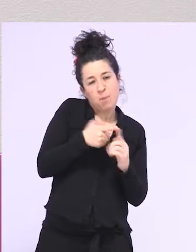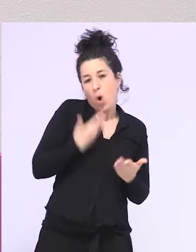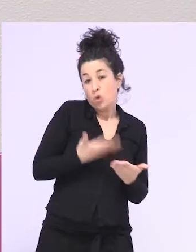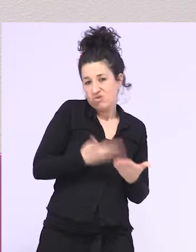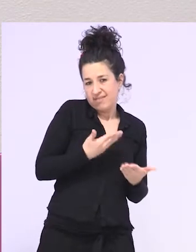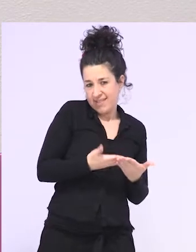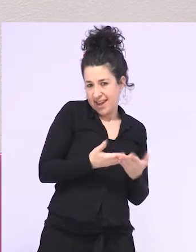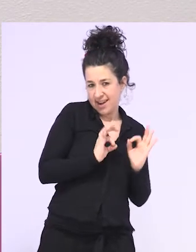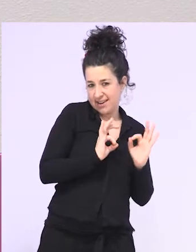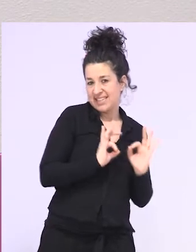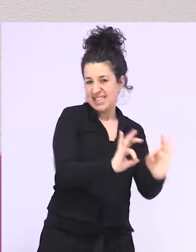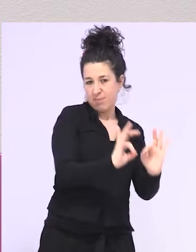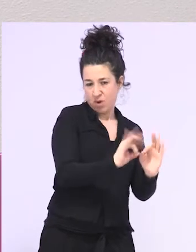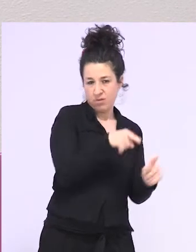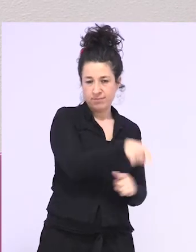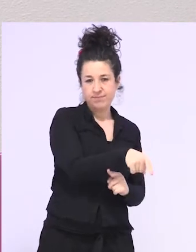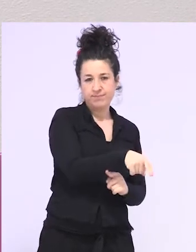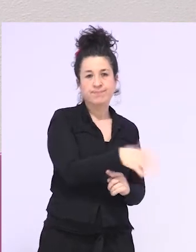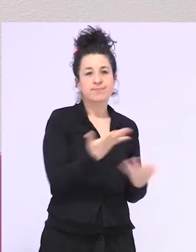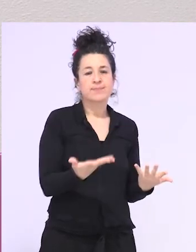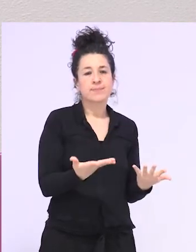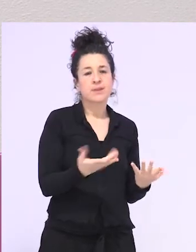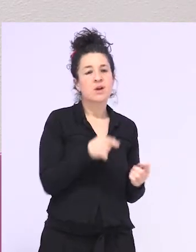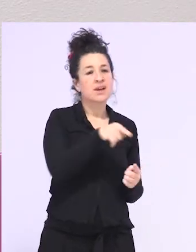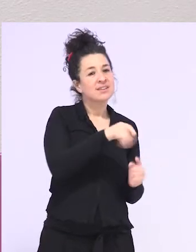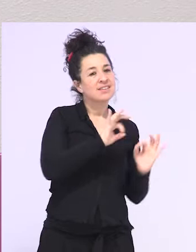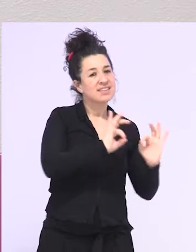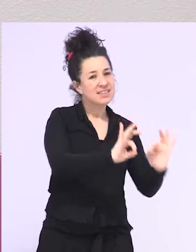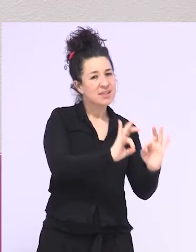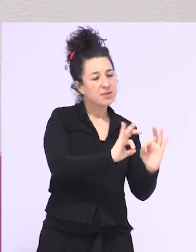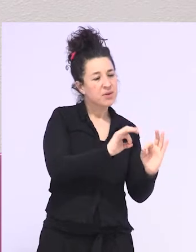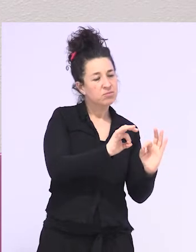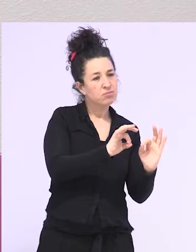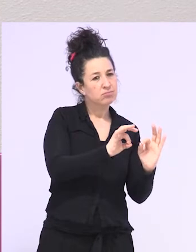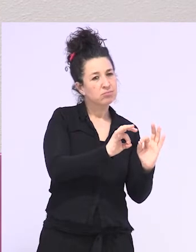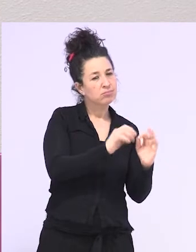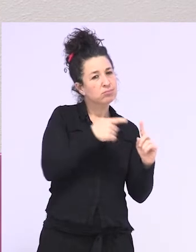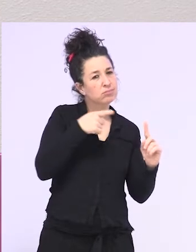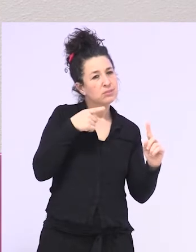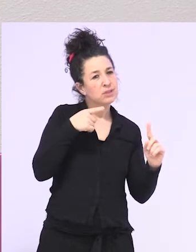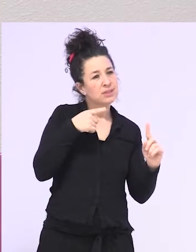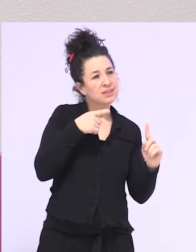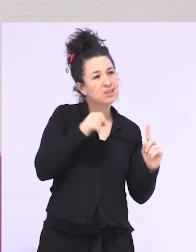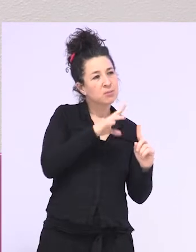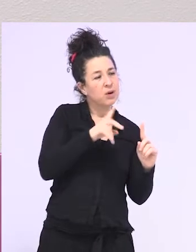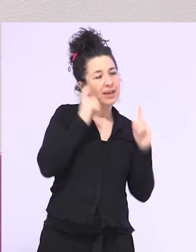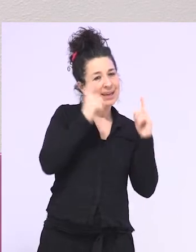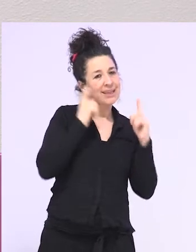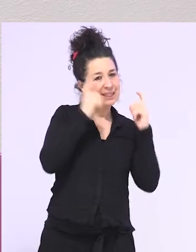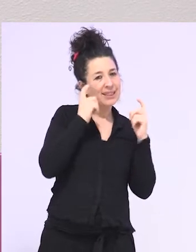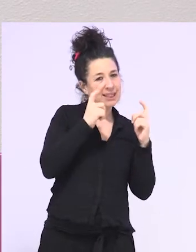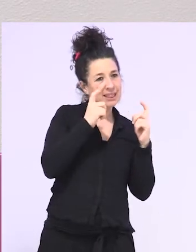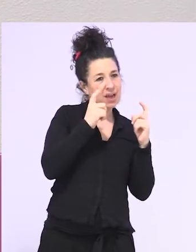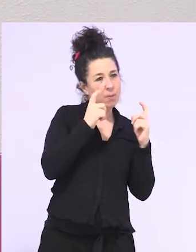Nolabait salbuespentasun horrek funtzionatzen dulako erasoa gugandik urruntzeko,